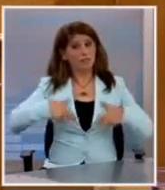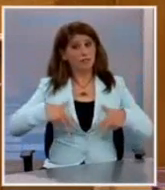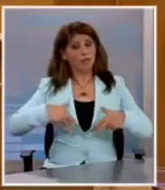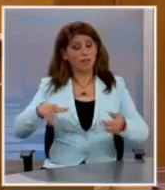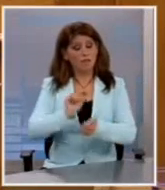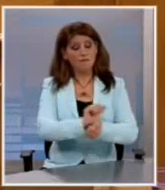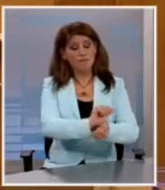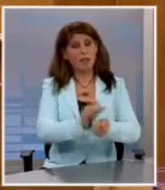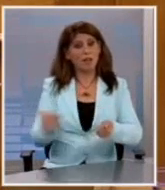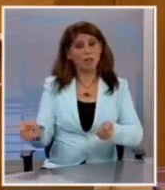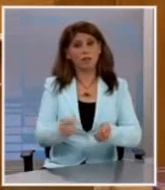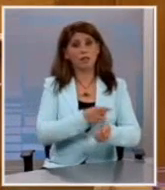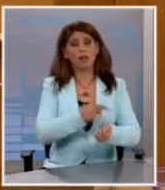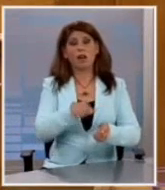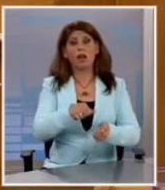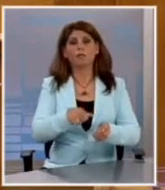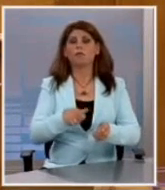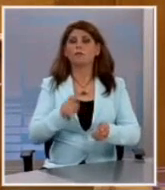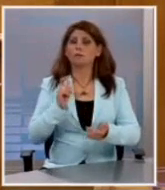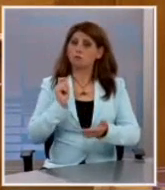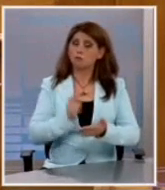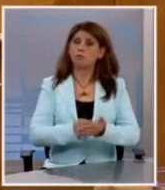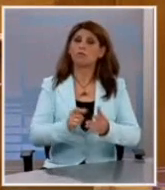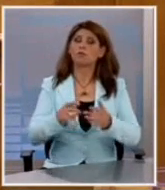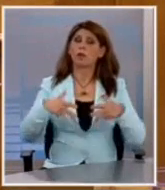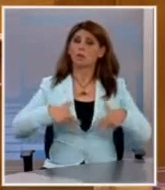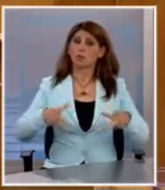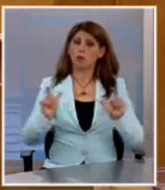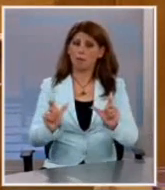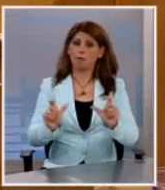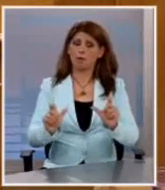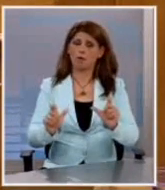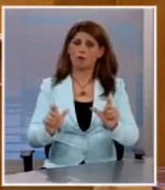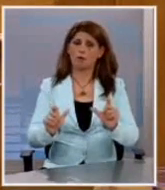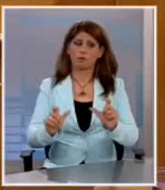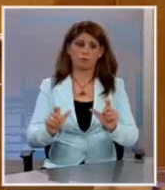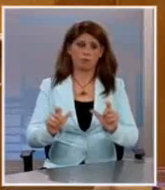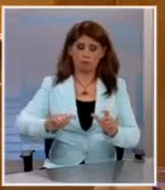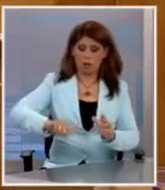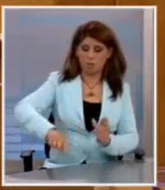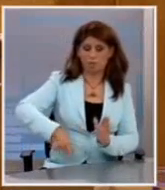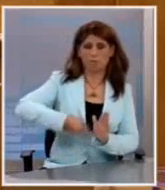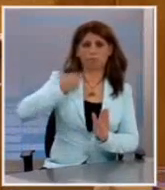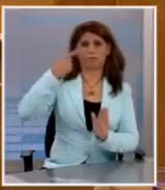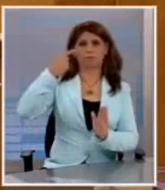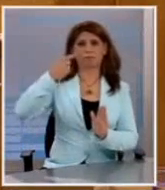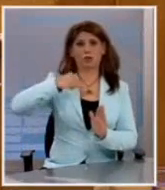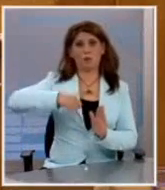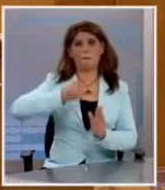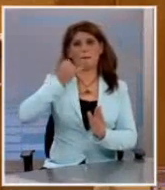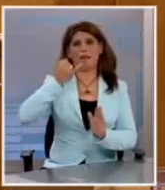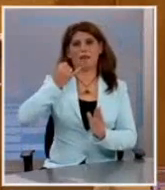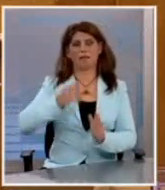φυλακίστηκαν εκείνοι οι προμηθευτές του Υπουργείου Άμυνας που είχαν ακουμπήσει το δάχτυλο στο μέλι. Και να είστε